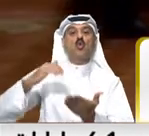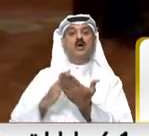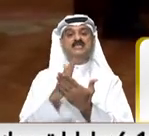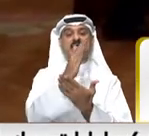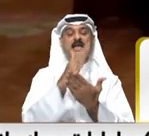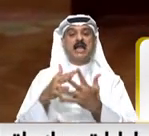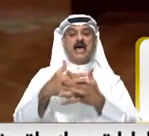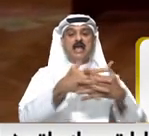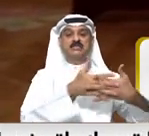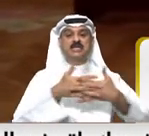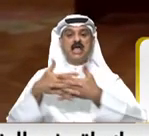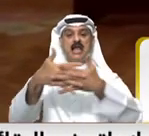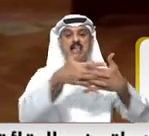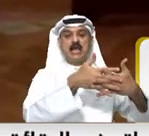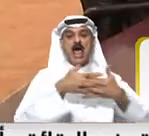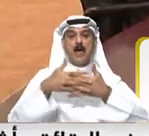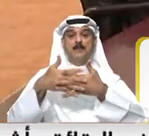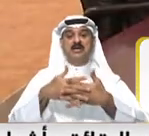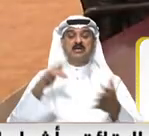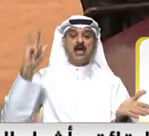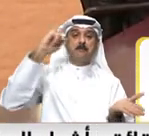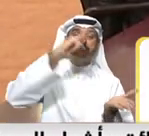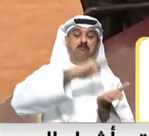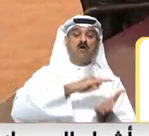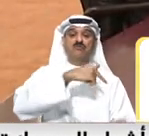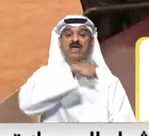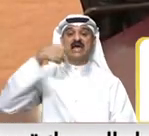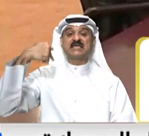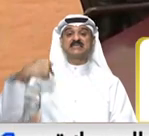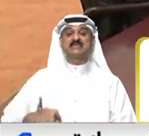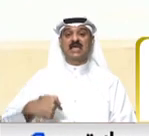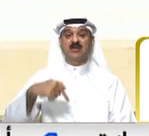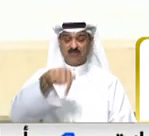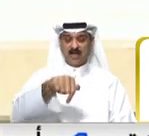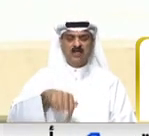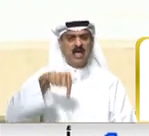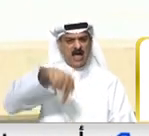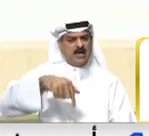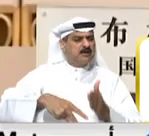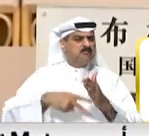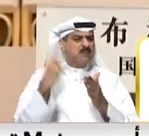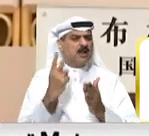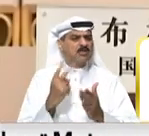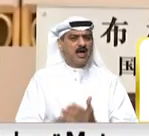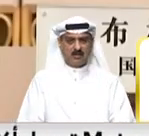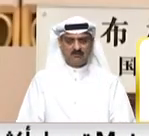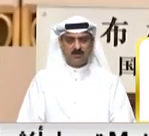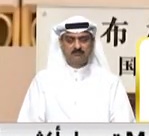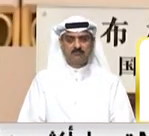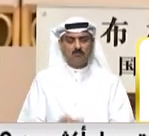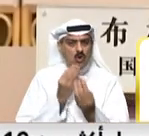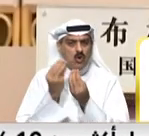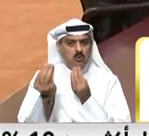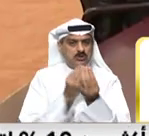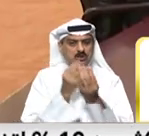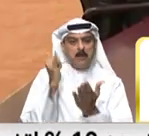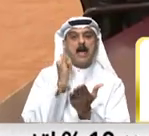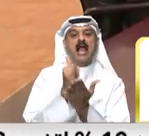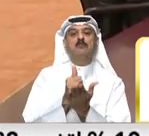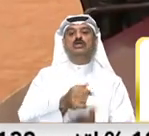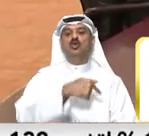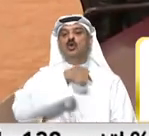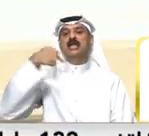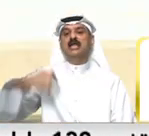بلينكن الثانية له إلى الصين في أقل من عام. بلينكن أجرى مباحثات مع كبار المسؤولين